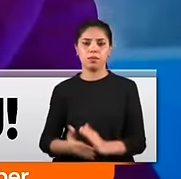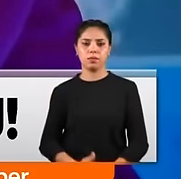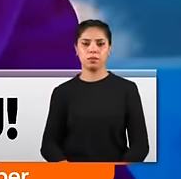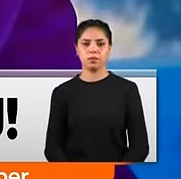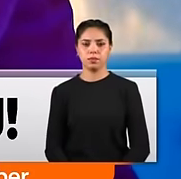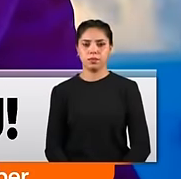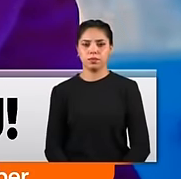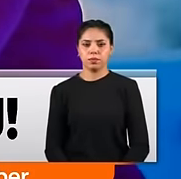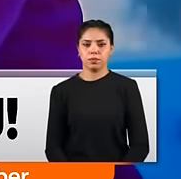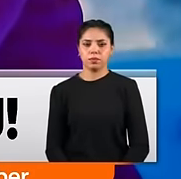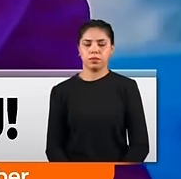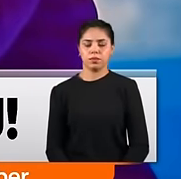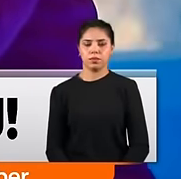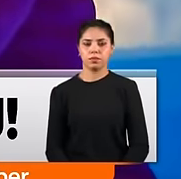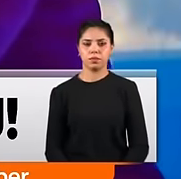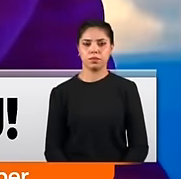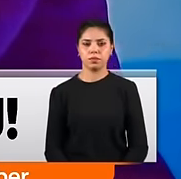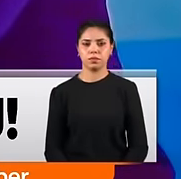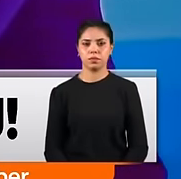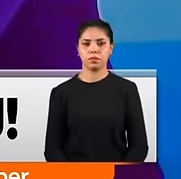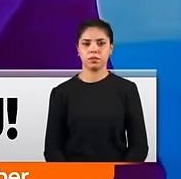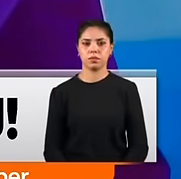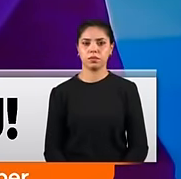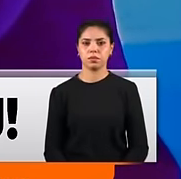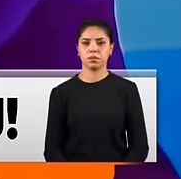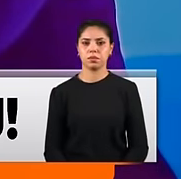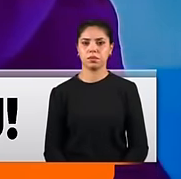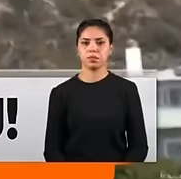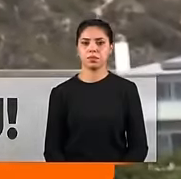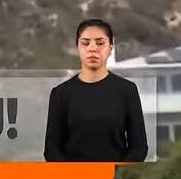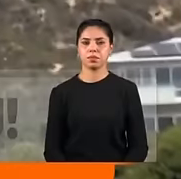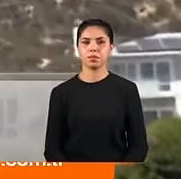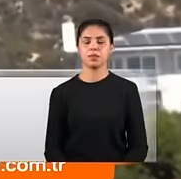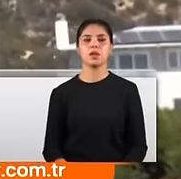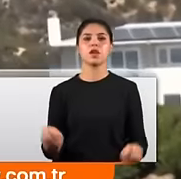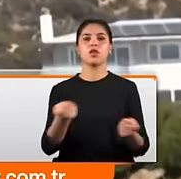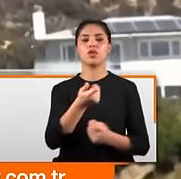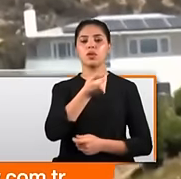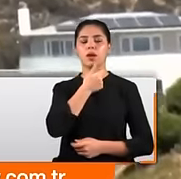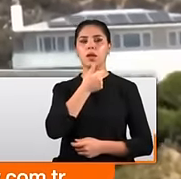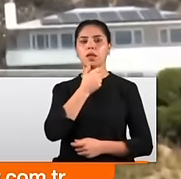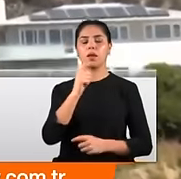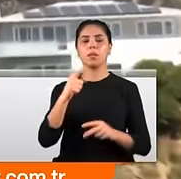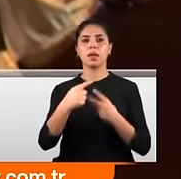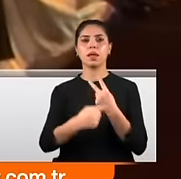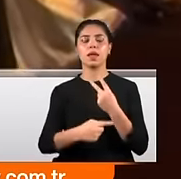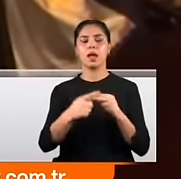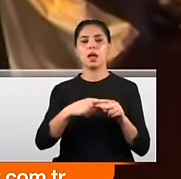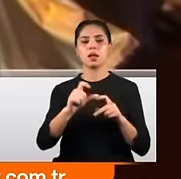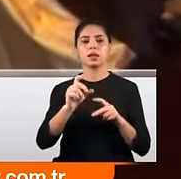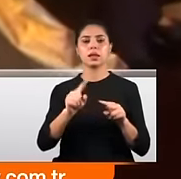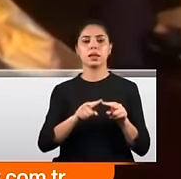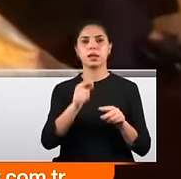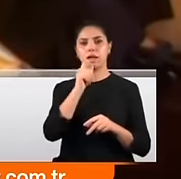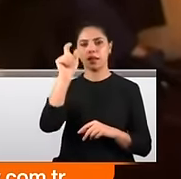bir deniz geçmişimiz var. Birçok tecrübelerimiz var. İş adamı Yasin Cinkaya Hollywood'un mermercisi